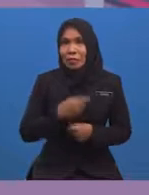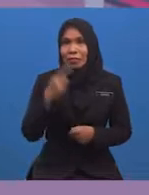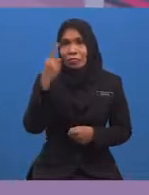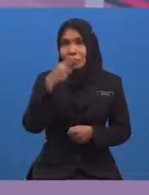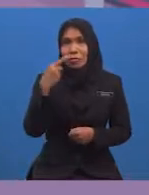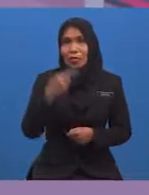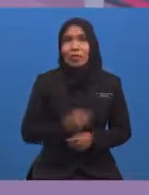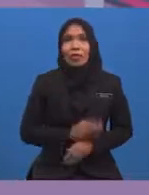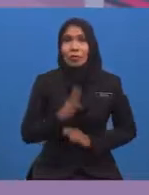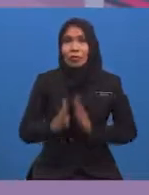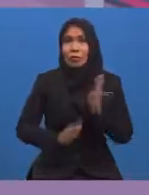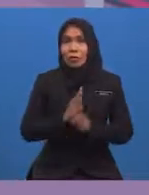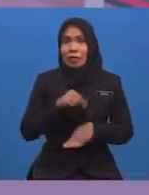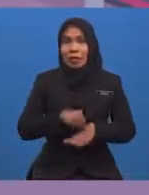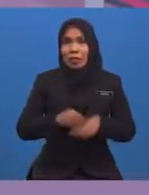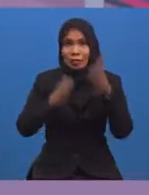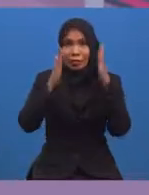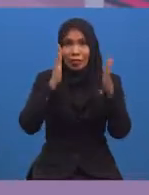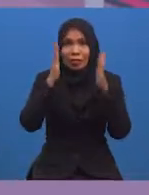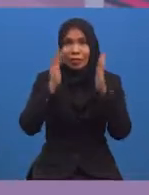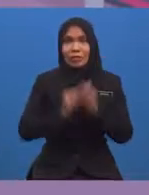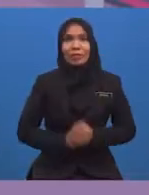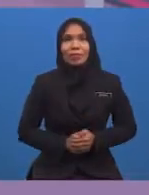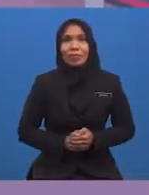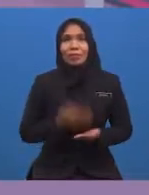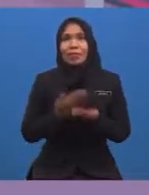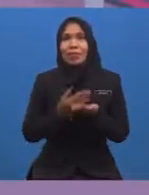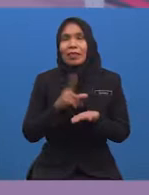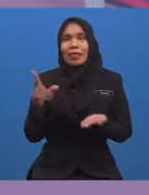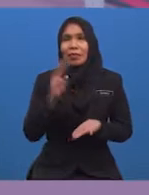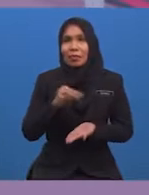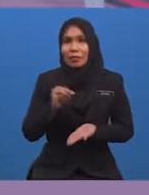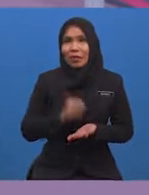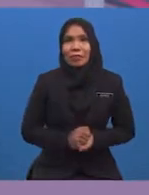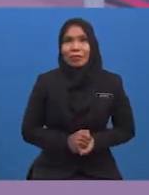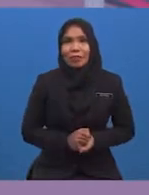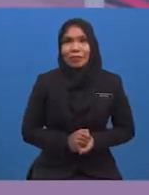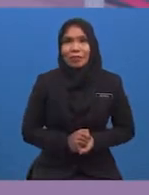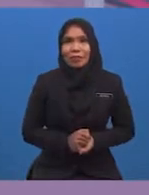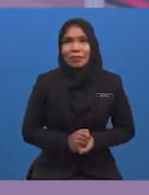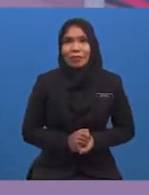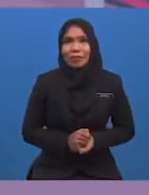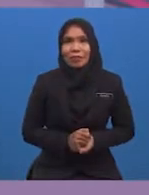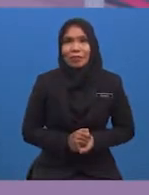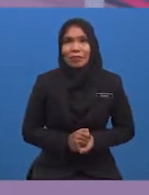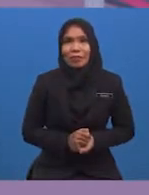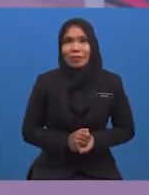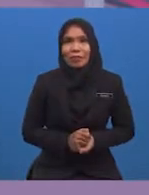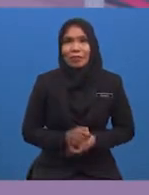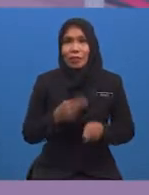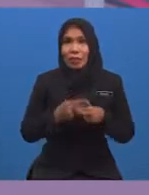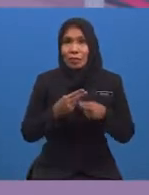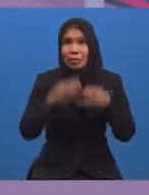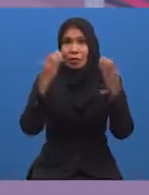pelbagai bentuk muka bumi di Malaysia. Baiklah murid-murid, bagi yang baru bersama pada episod ini, nama